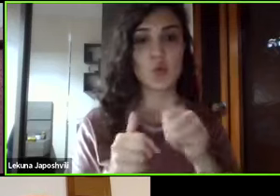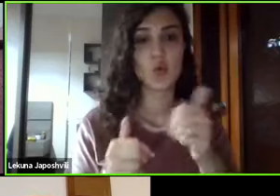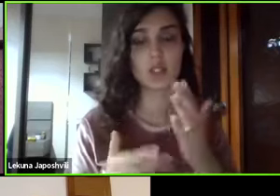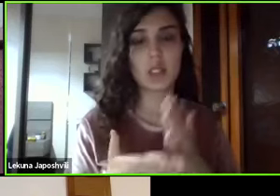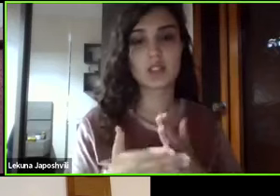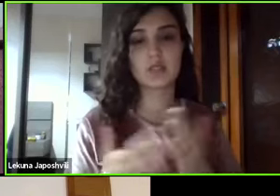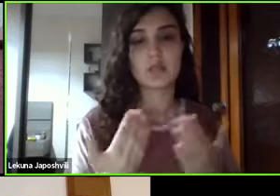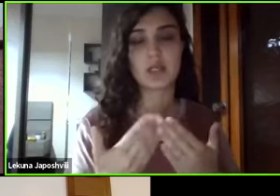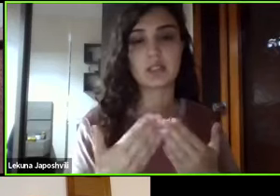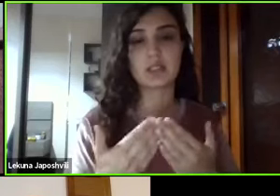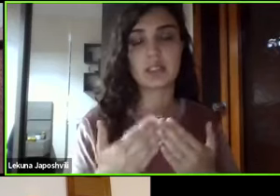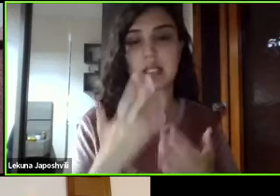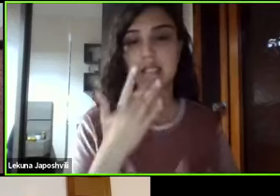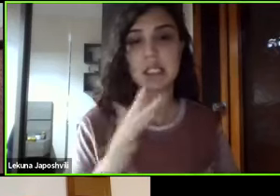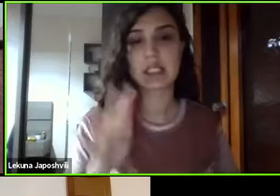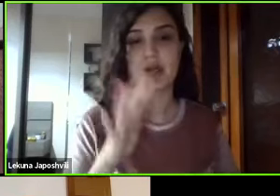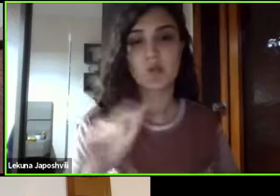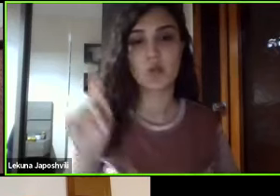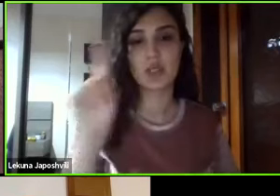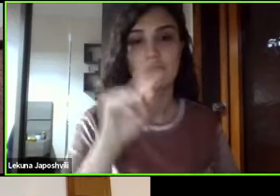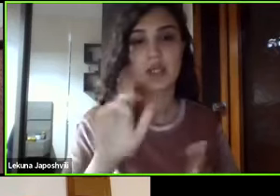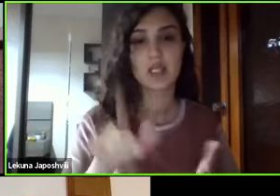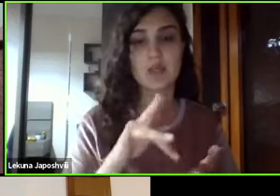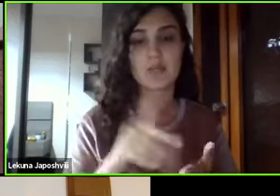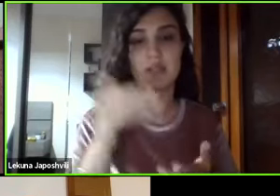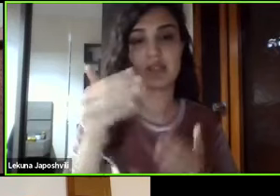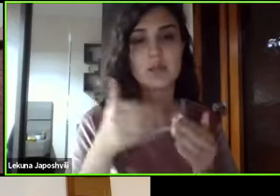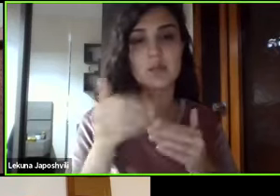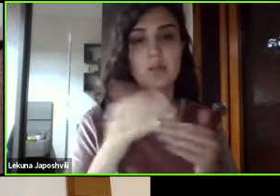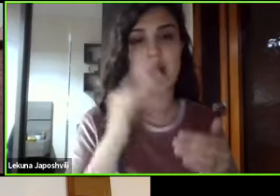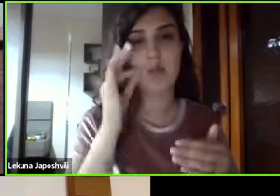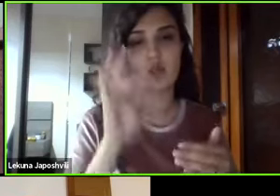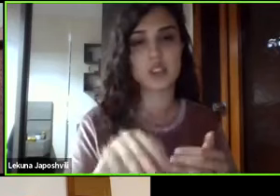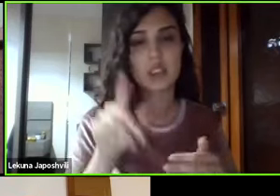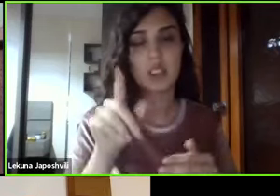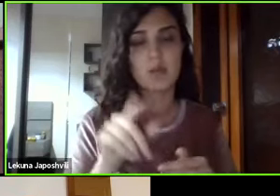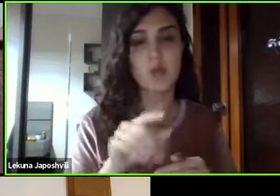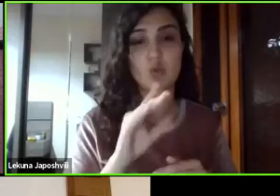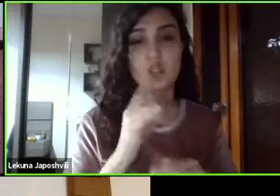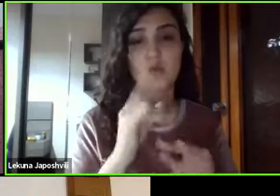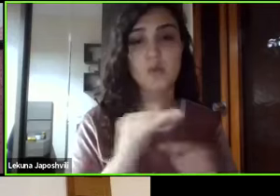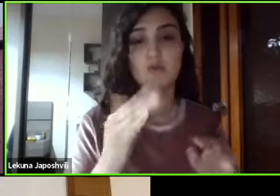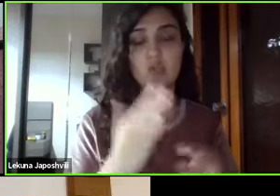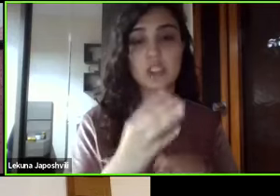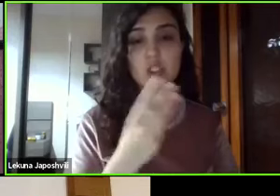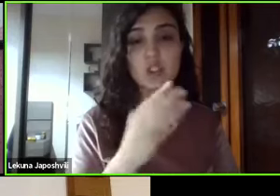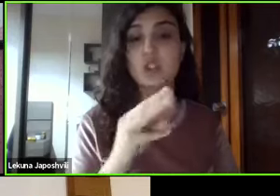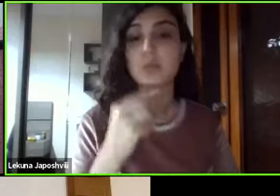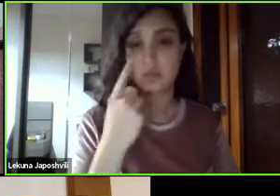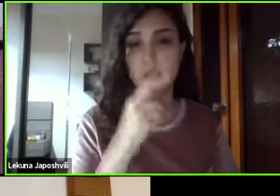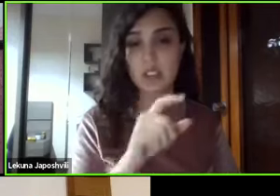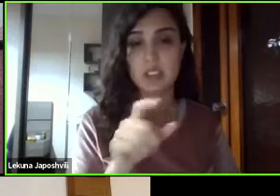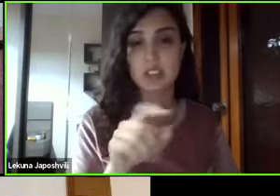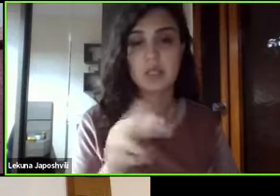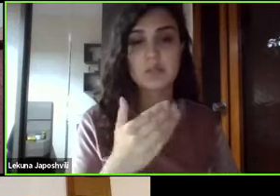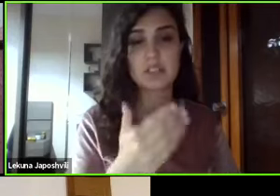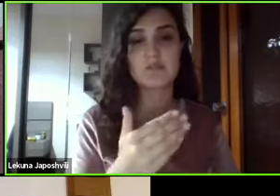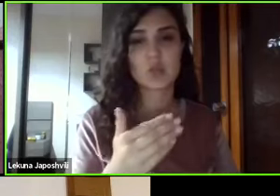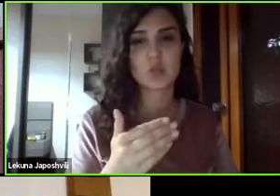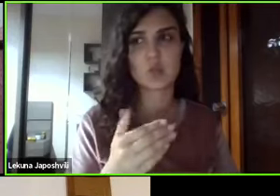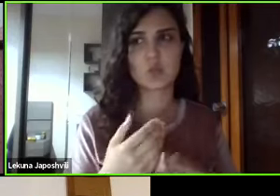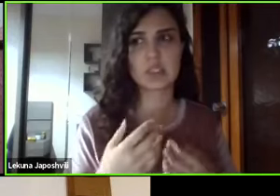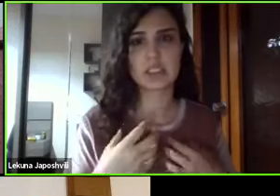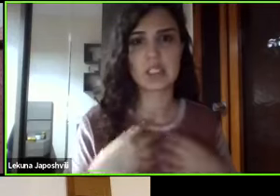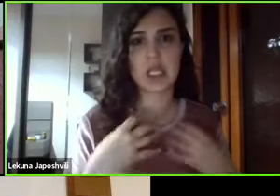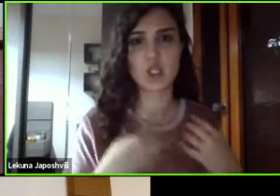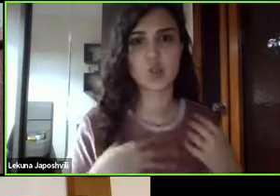თქვათ დასავლური ქვეყნების პრაქტიკა ამ მიმართულებით, როცა ბავშვი არის შეზღუდული შესაძლებლობების და მისთვის უკიდურესად